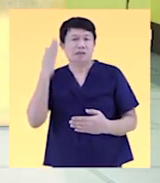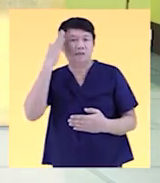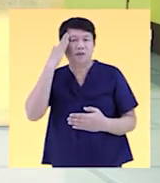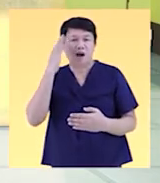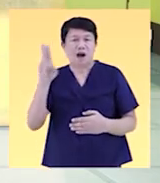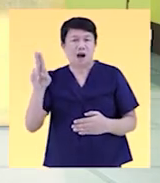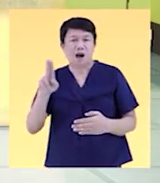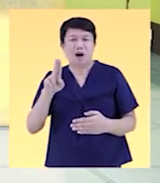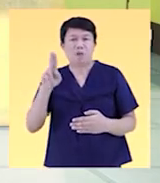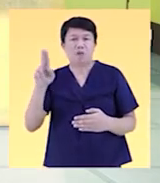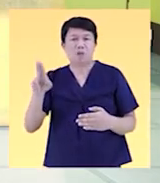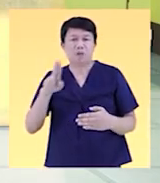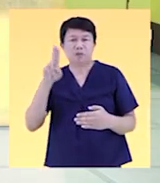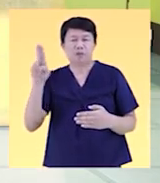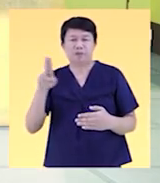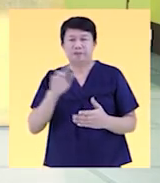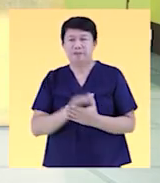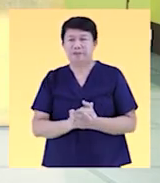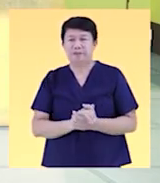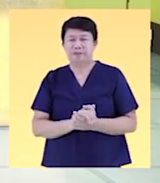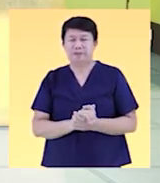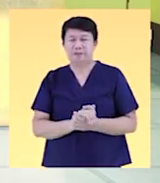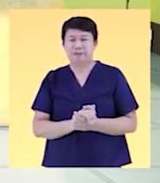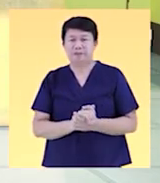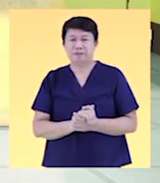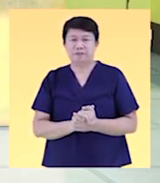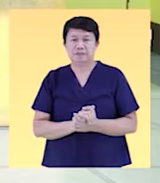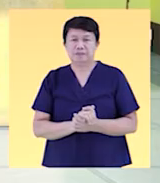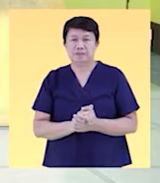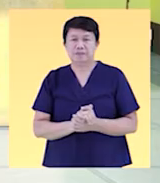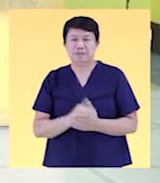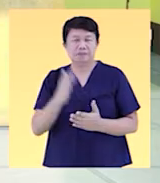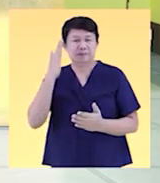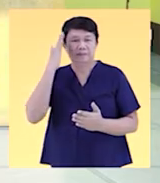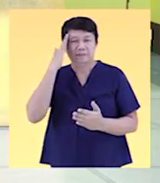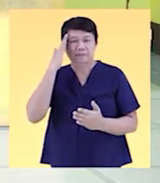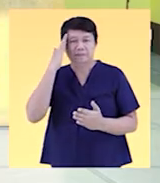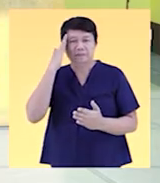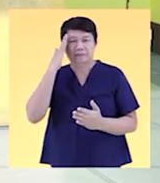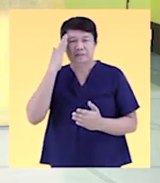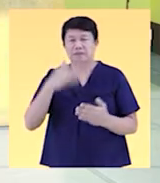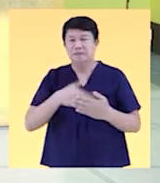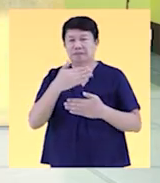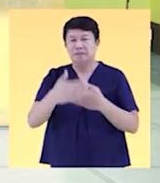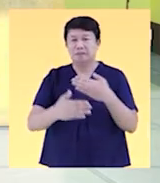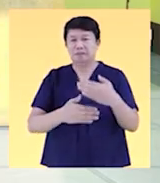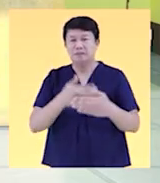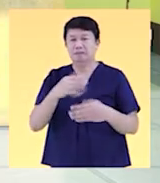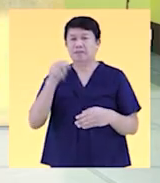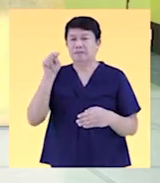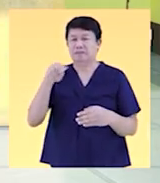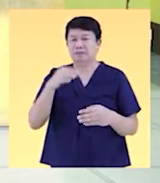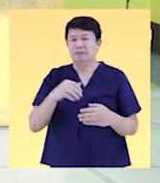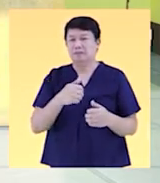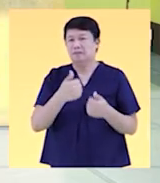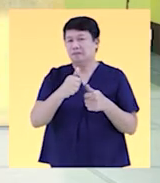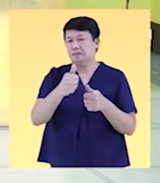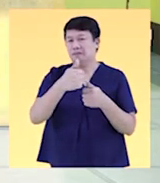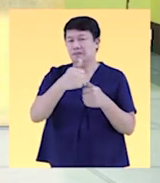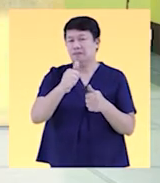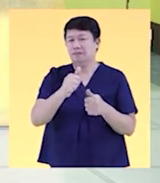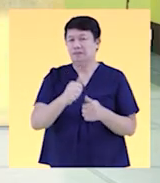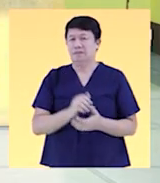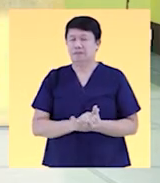paano sila gagawin. Parinig nga, anak, ang mga hakbang o ang mga steps na kailangan sundin. Ang